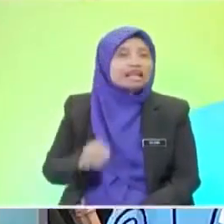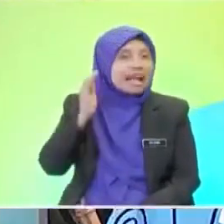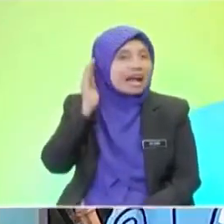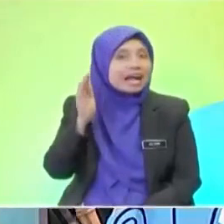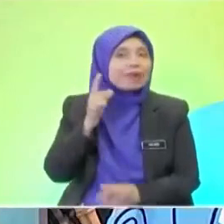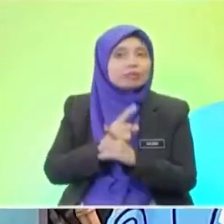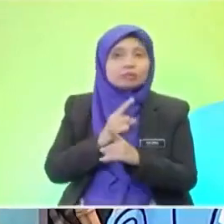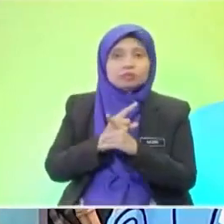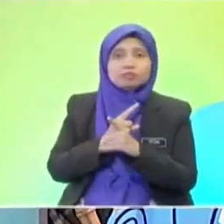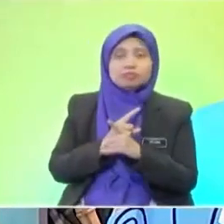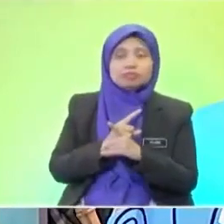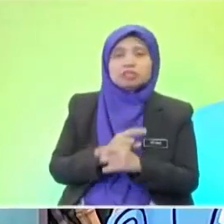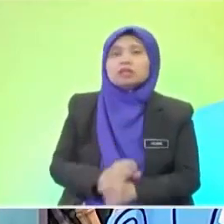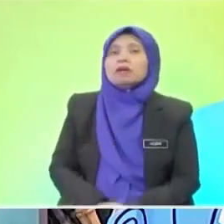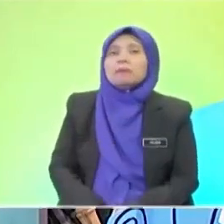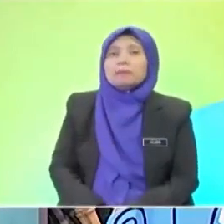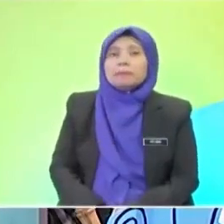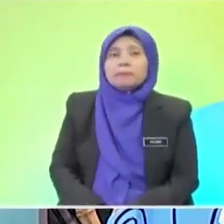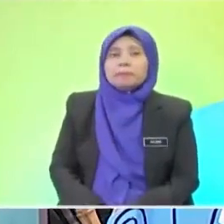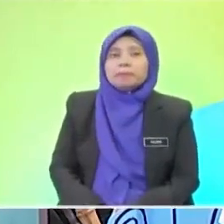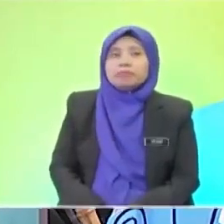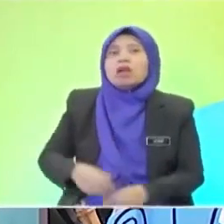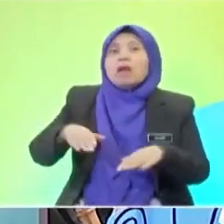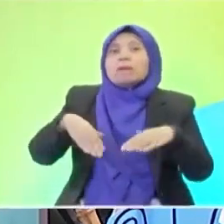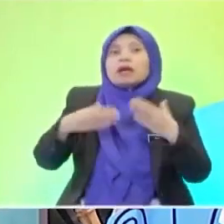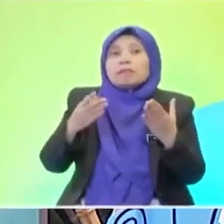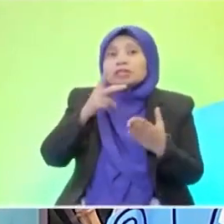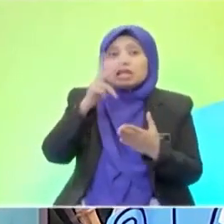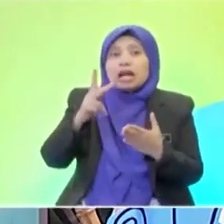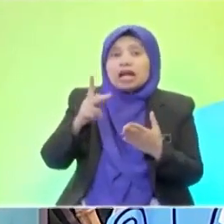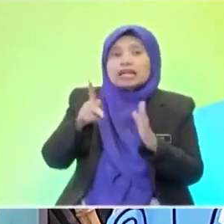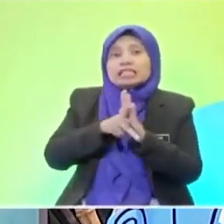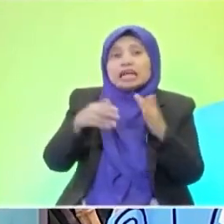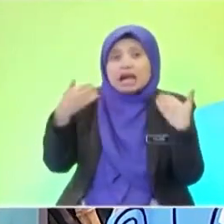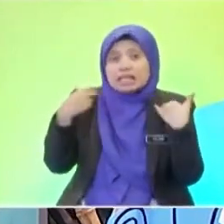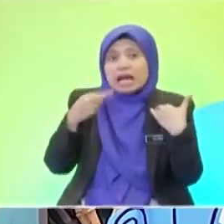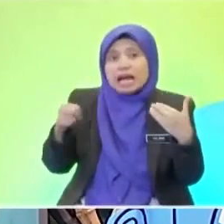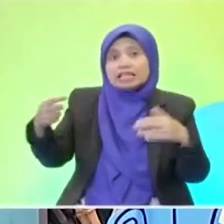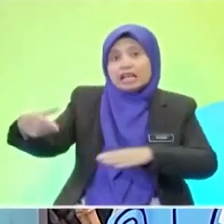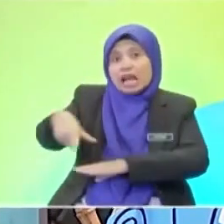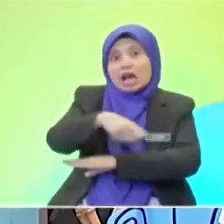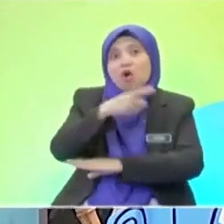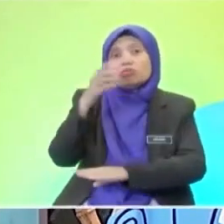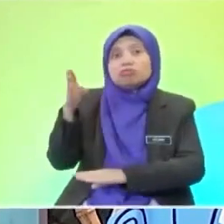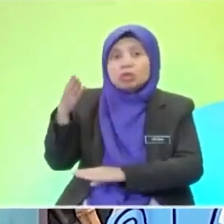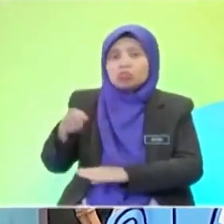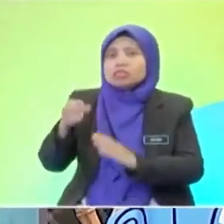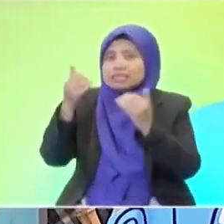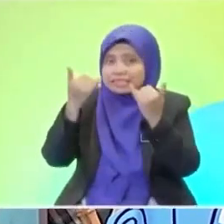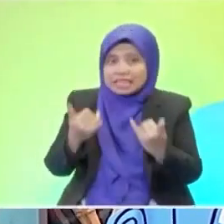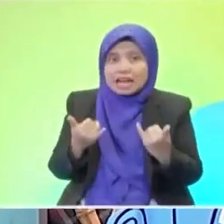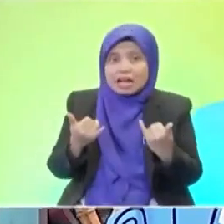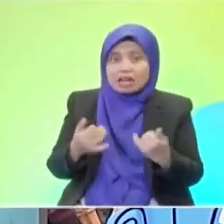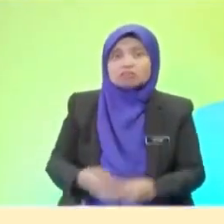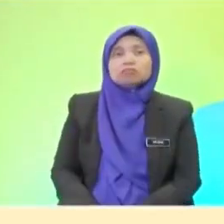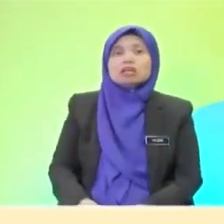baik-baik soalnya berbunyi begini Bagaimanakah keadaan Laut Biru sekarang